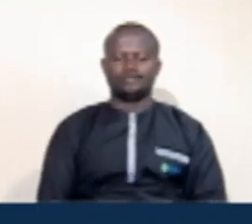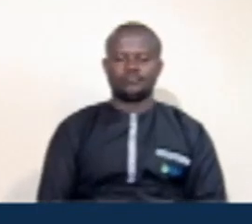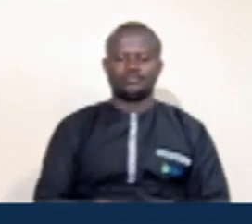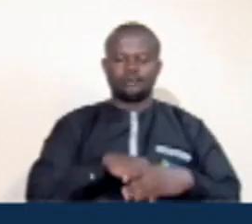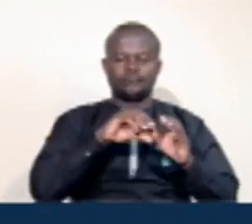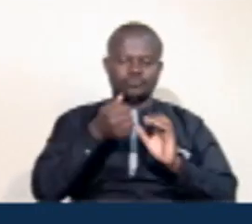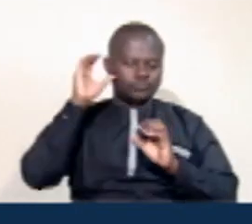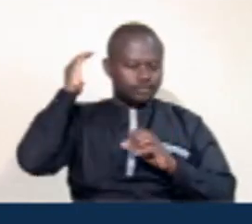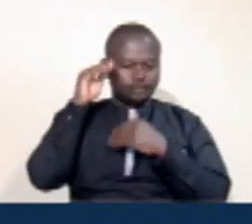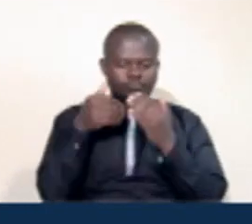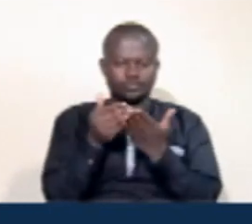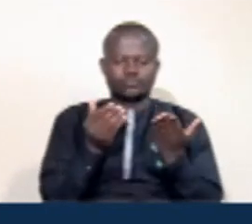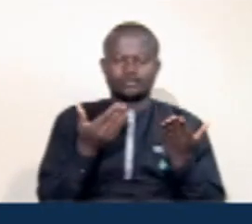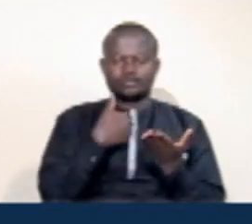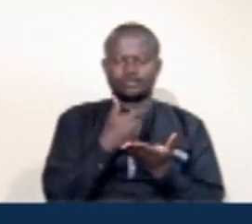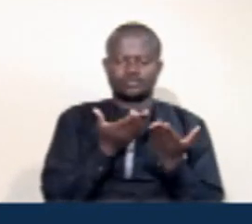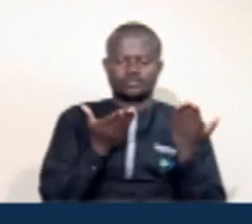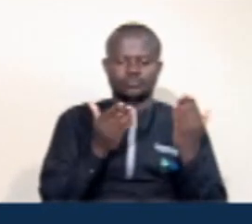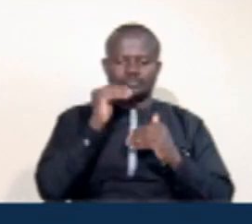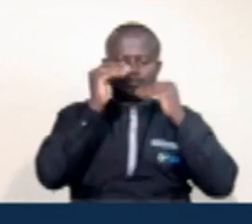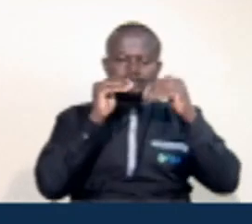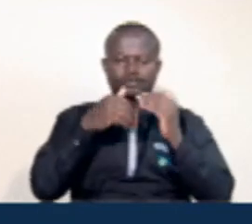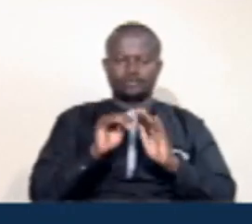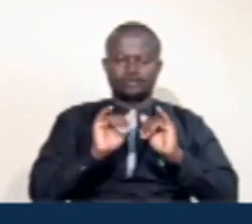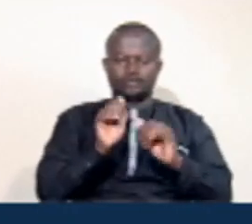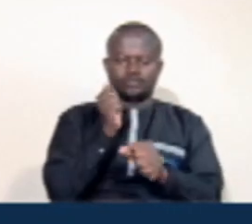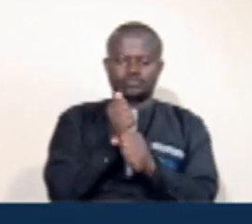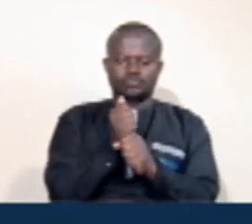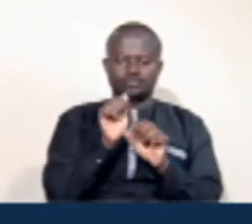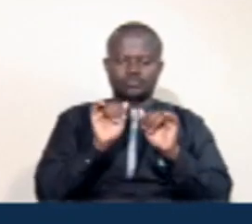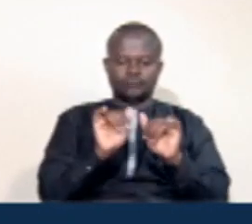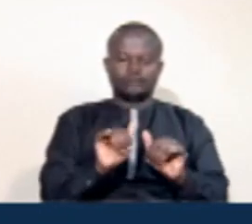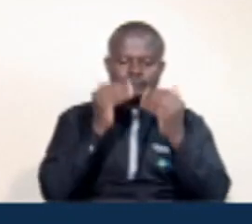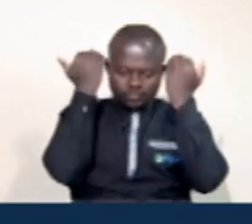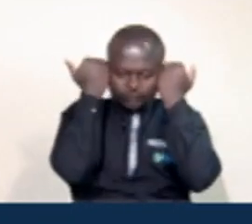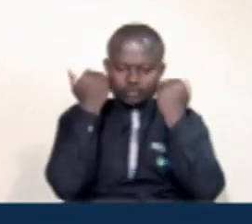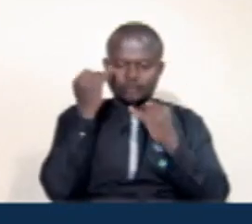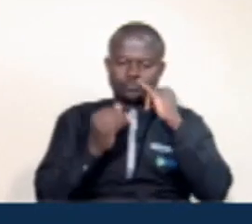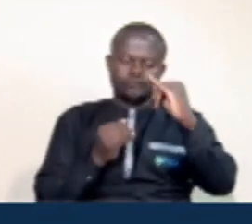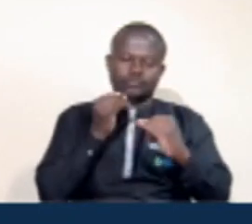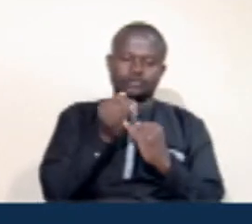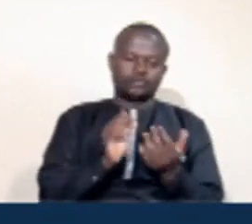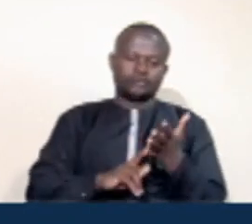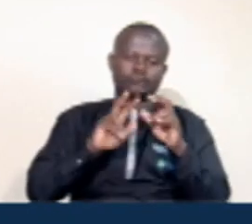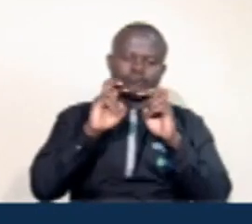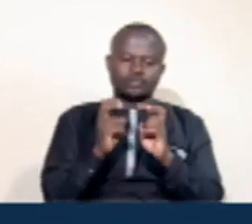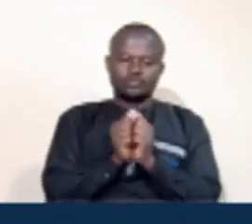Mu yandi makuru tubafitiye nuko urwego rwasigaranye akazi kasizwe n'inkiko mpuzamahanga rwemeje